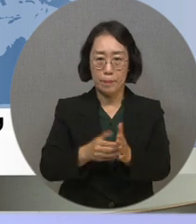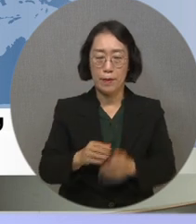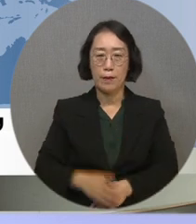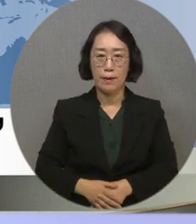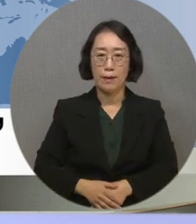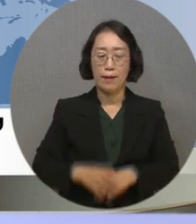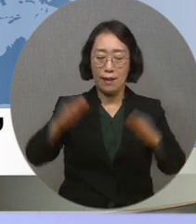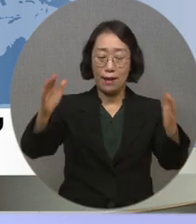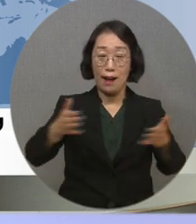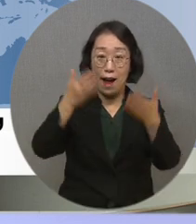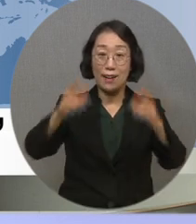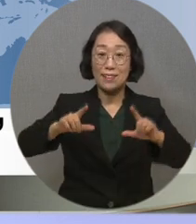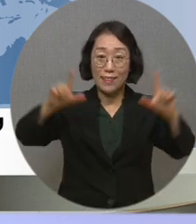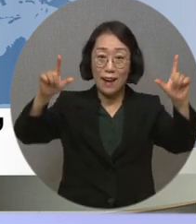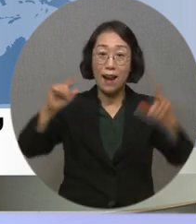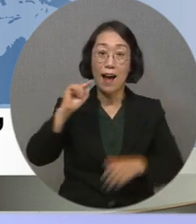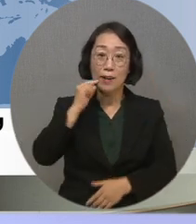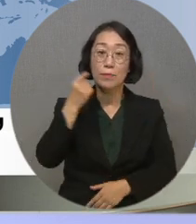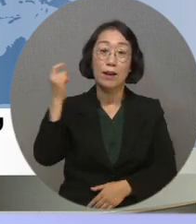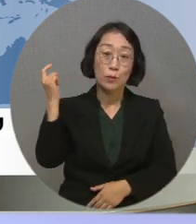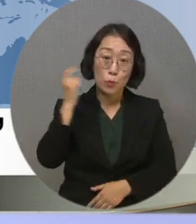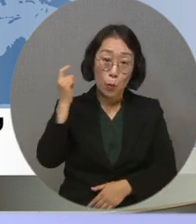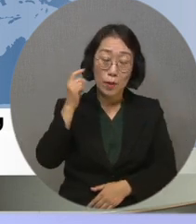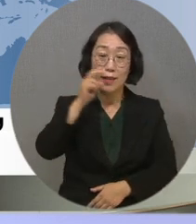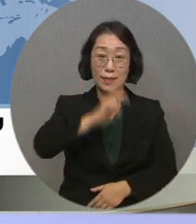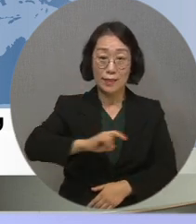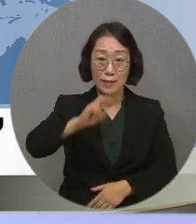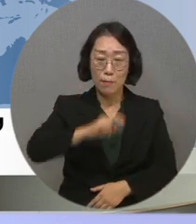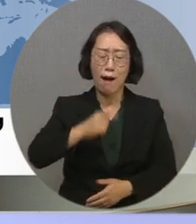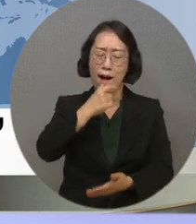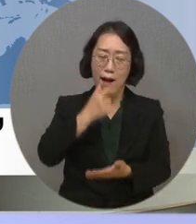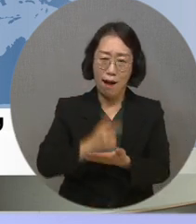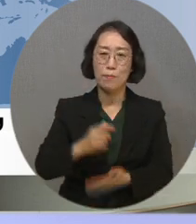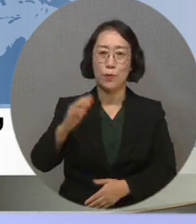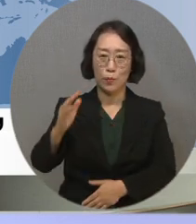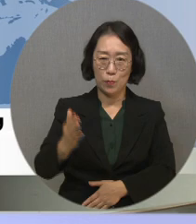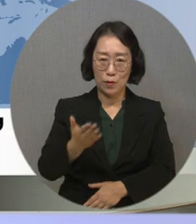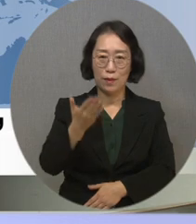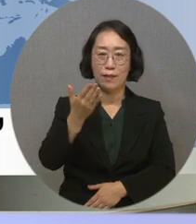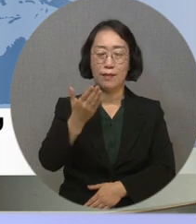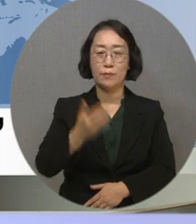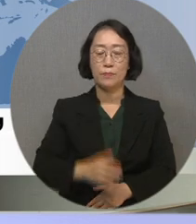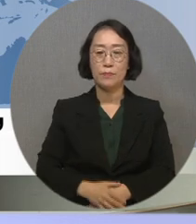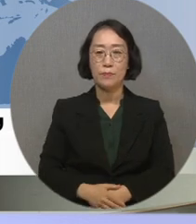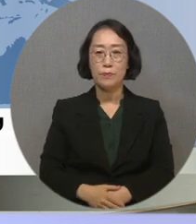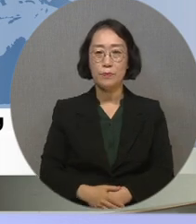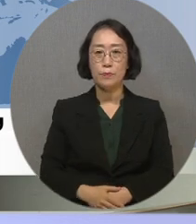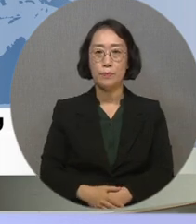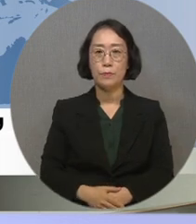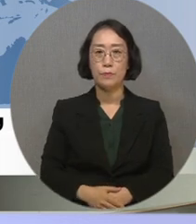깊어가는 가을 아름다운 하모니로 관객들에게 큰 감동을 선사했는데요. 이혜빈 기자입니다.